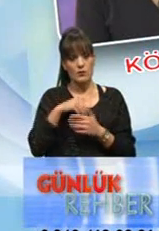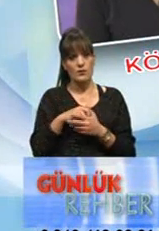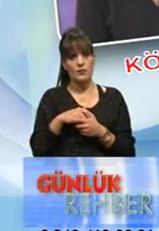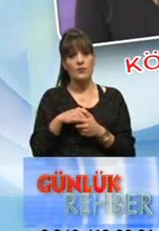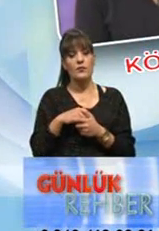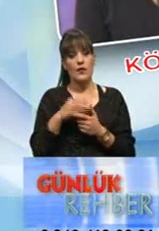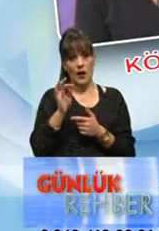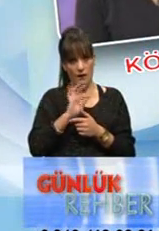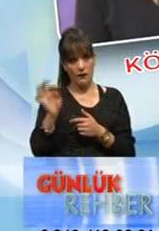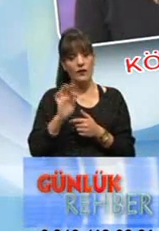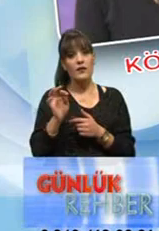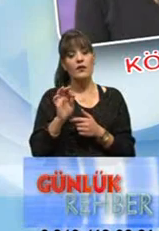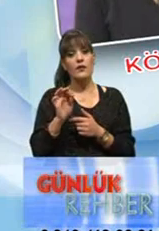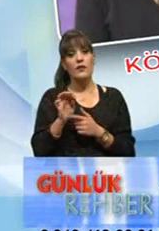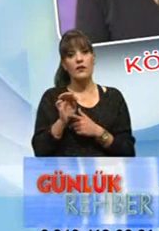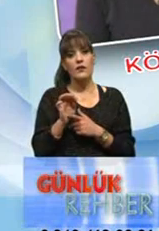Evet.